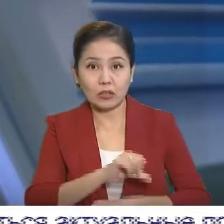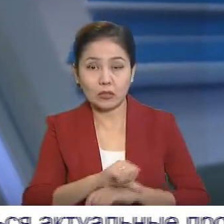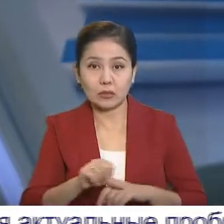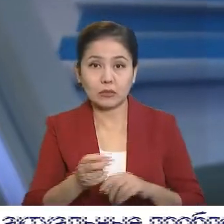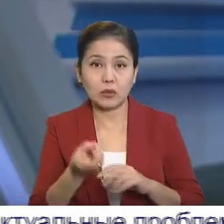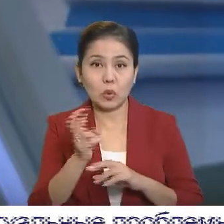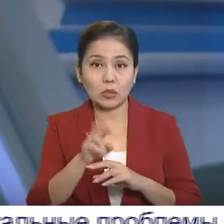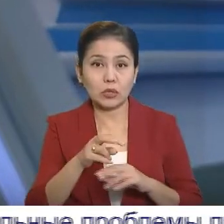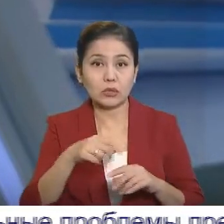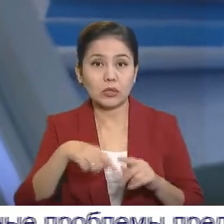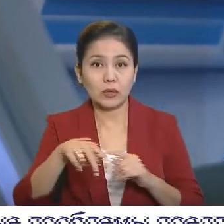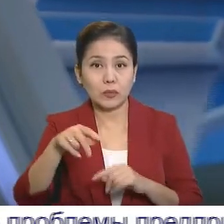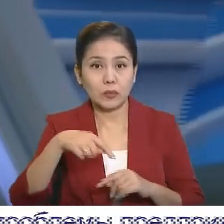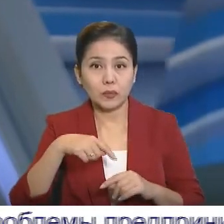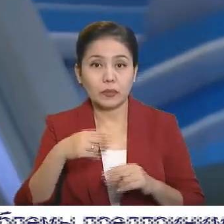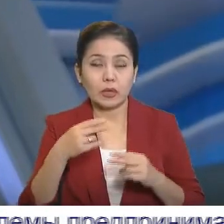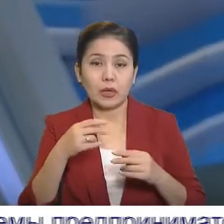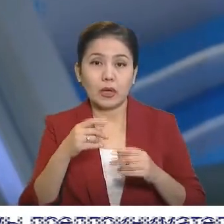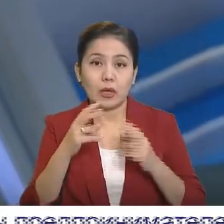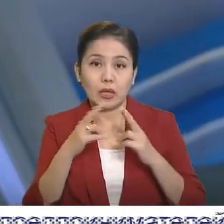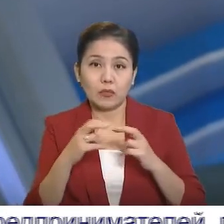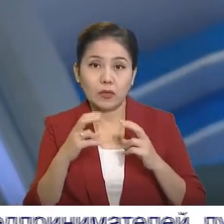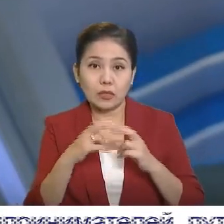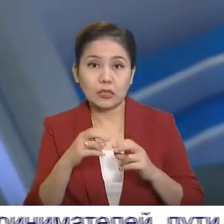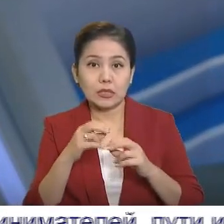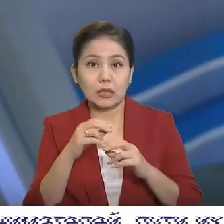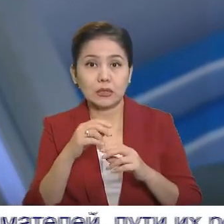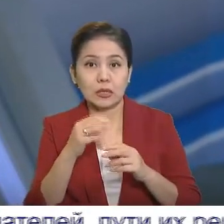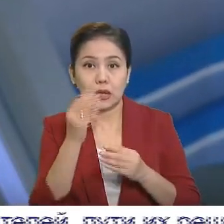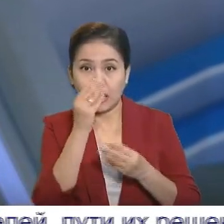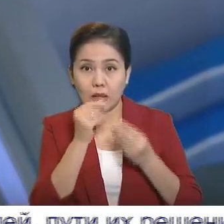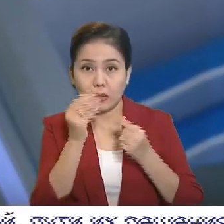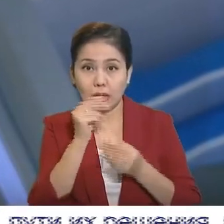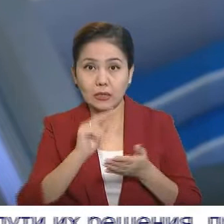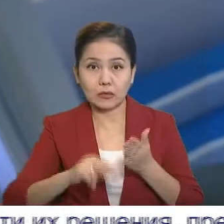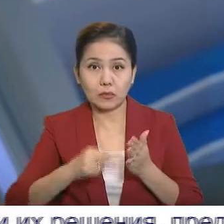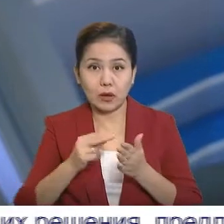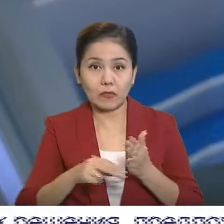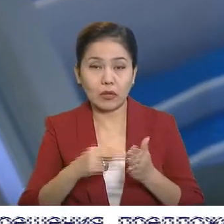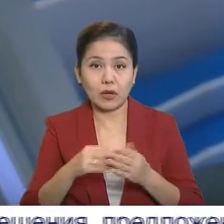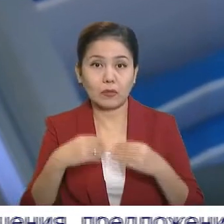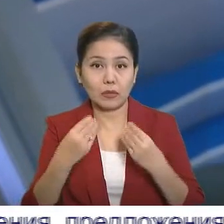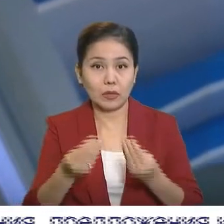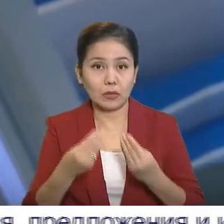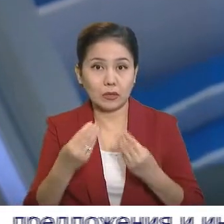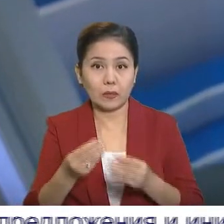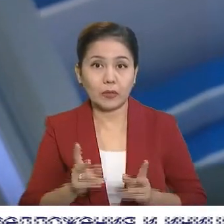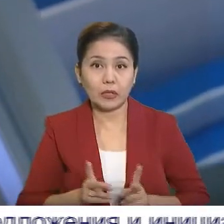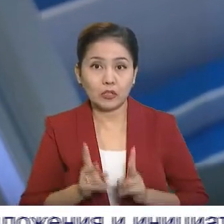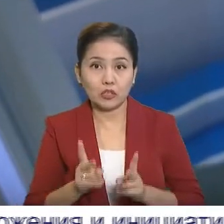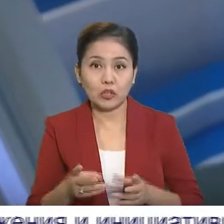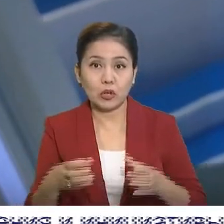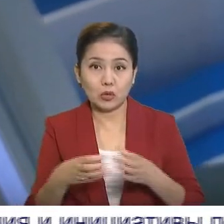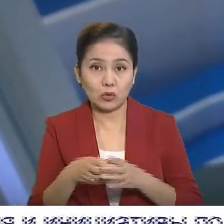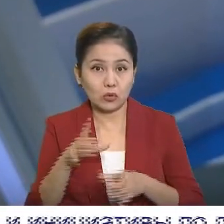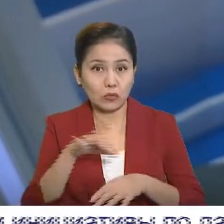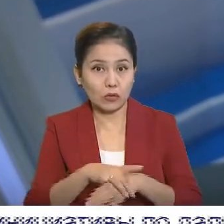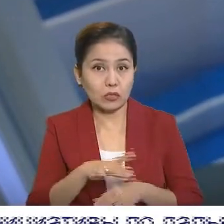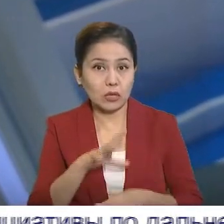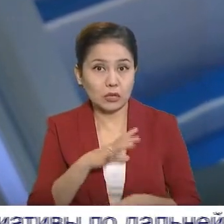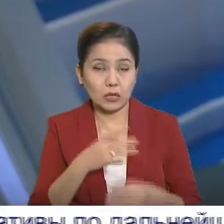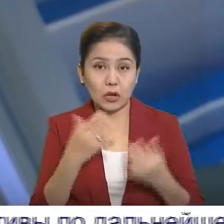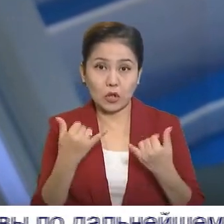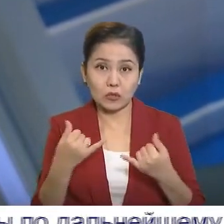uchun koronavirus infeksiyasi tahlili natijalari bo'yicha qalbaki ma'lumotnomalar tayyorlab berayotgan jinoiy guruh fosh etildi.